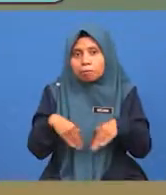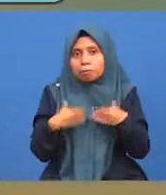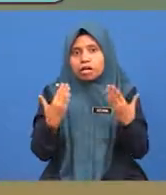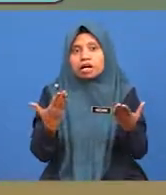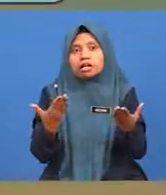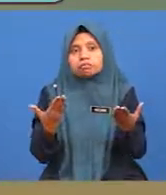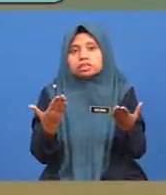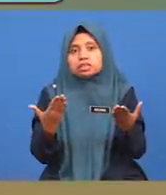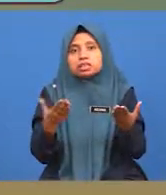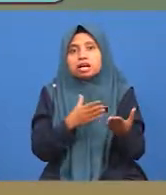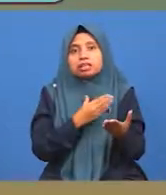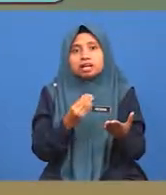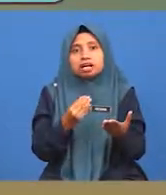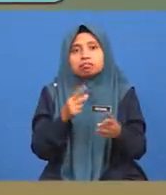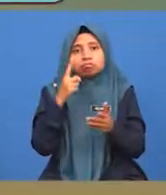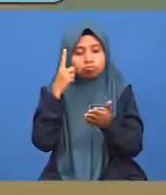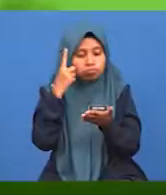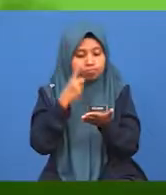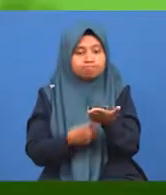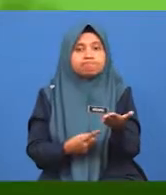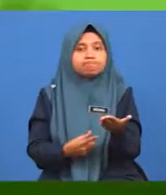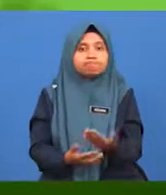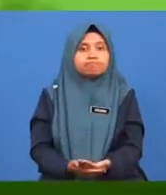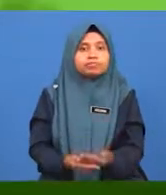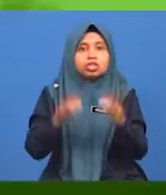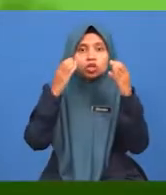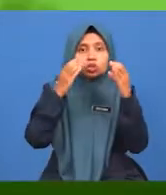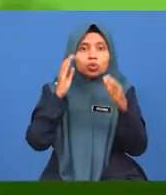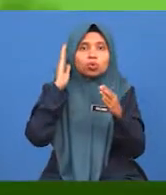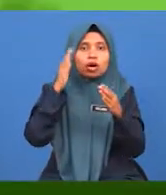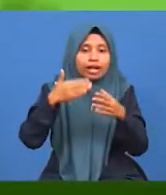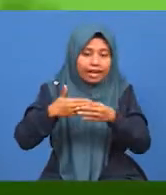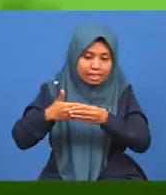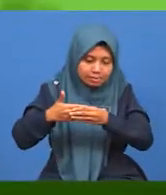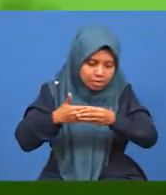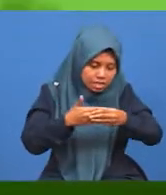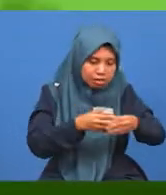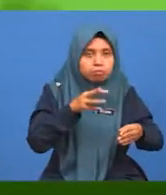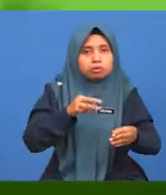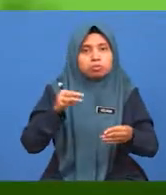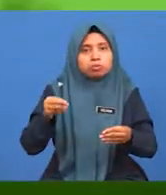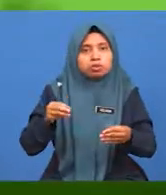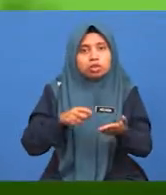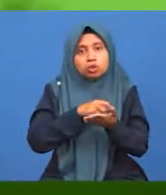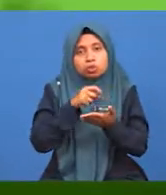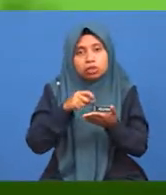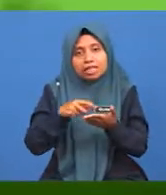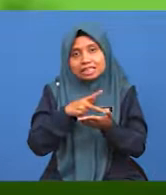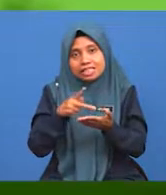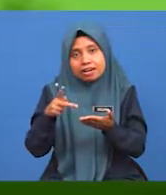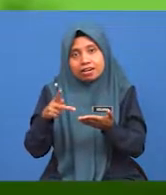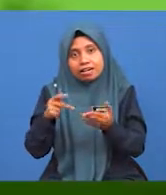bagaimana dan apa. Cikgu akan membimbing murid-murid menulis